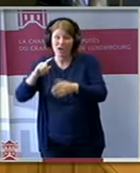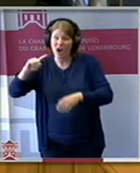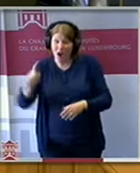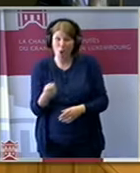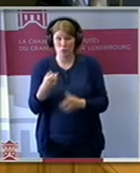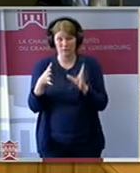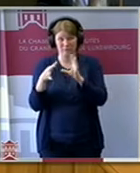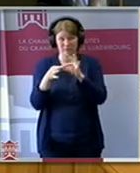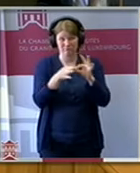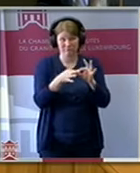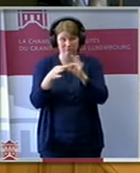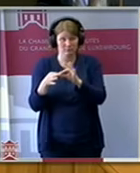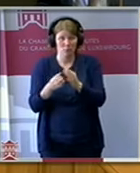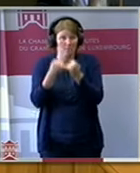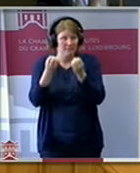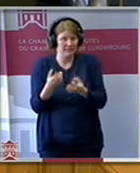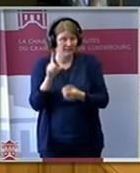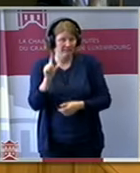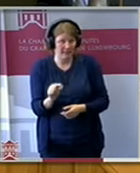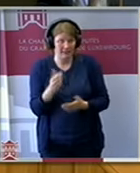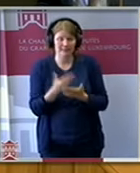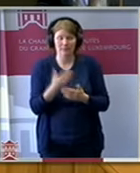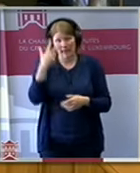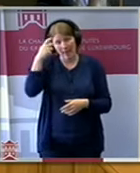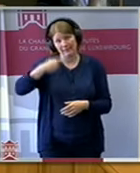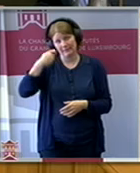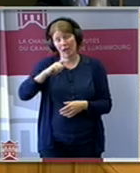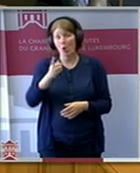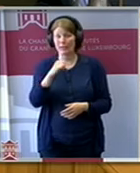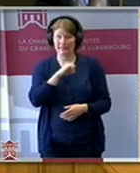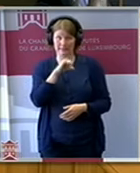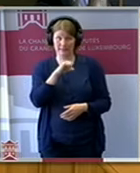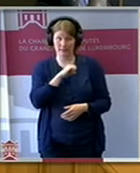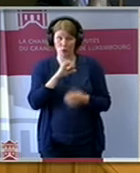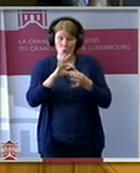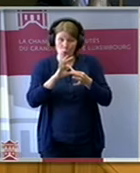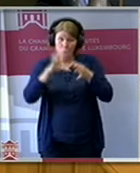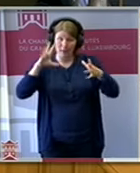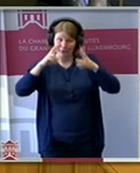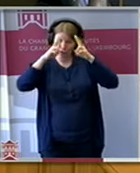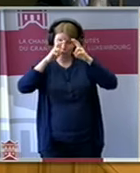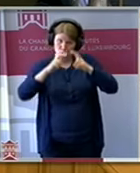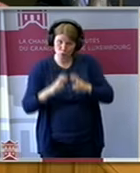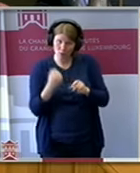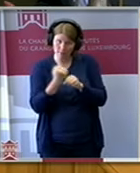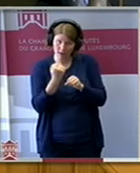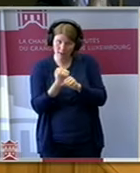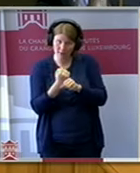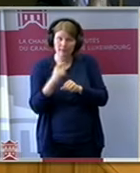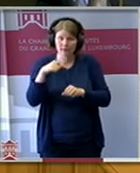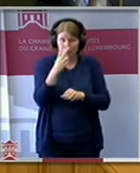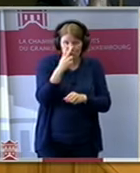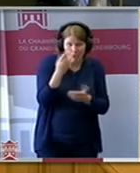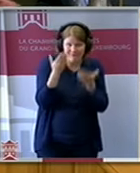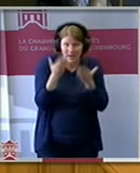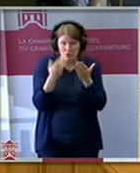auch relativ wenig. Dafür, Herr Präsident, wäre doch interessant, mal eine unabhängige Etude machen zu lassen, für zu vergleichen, wie viel mehr